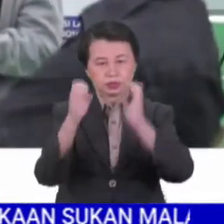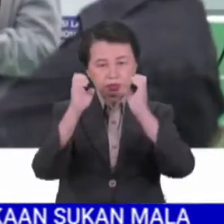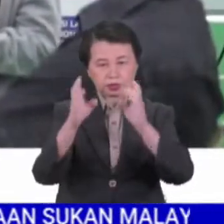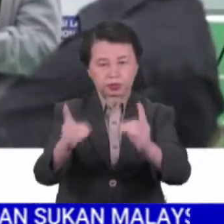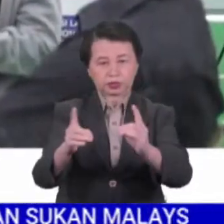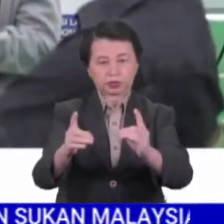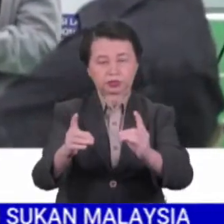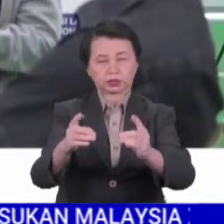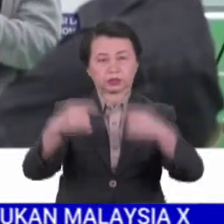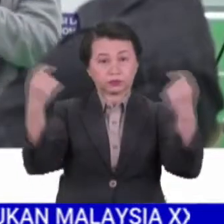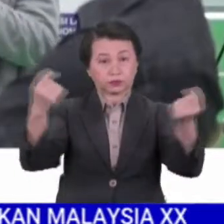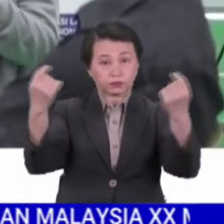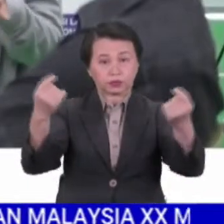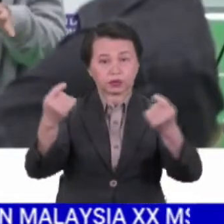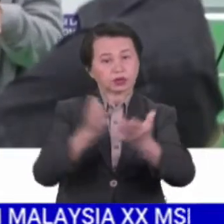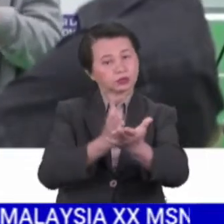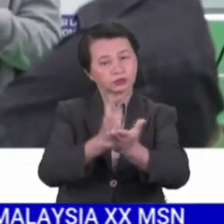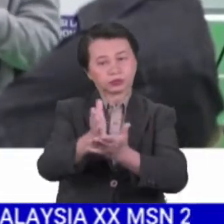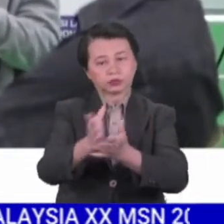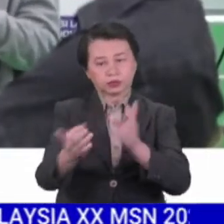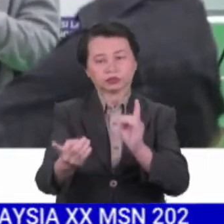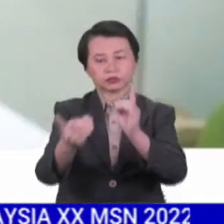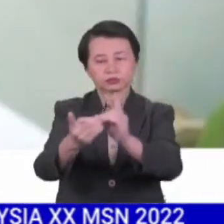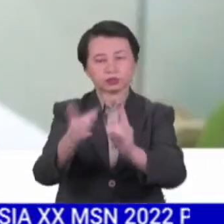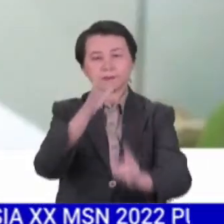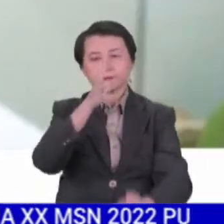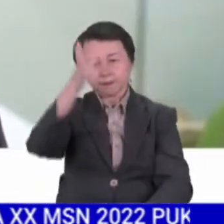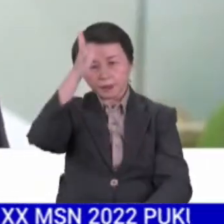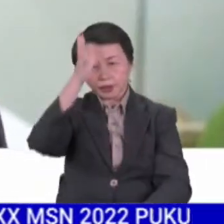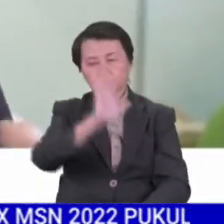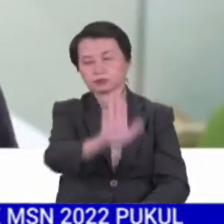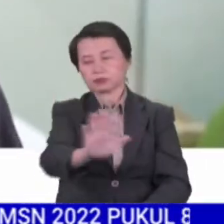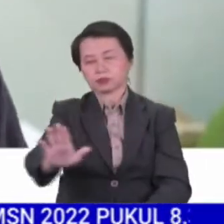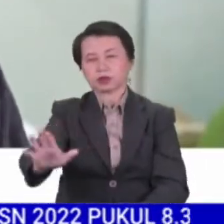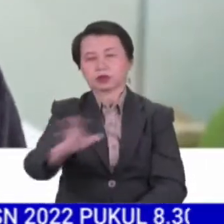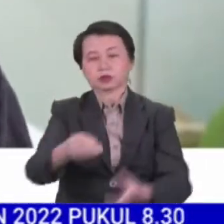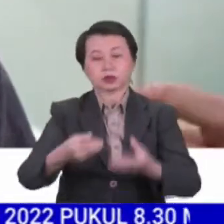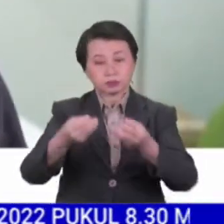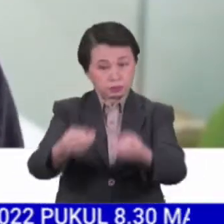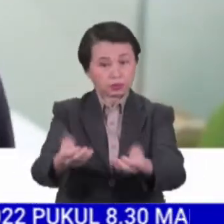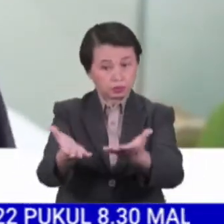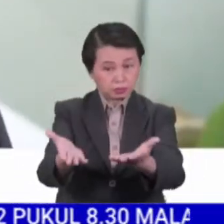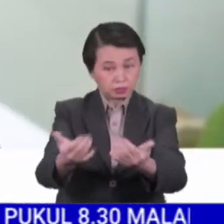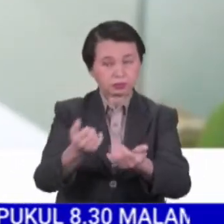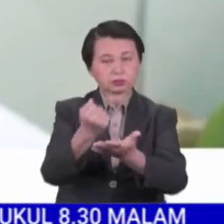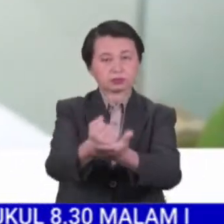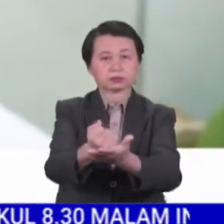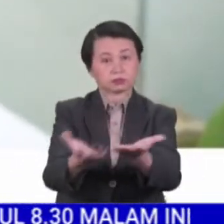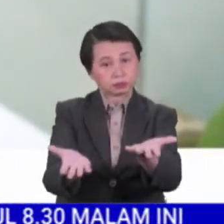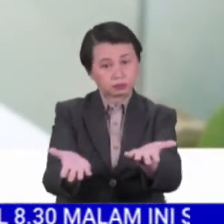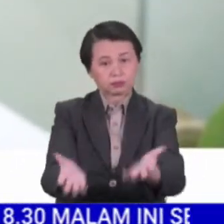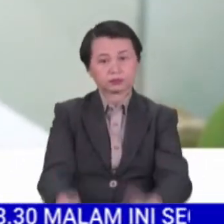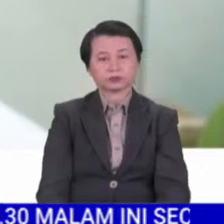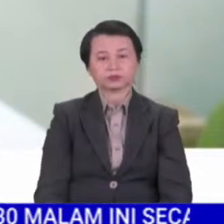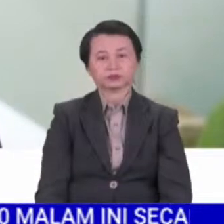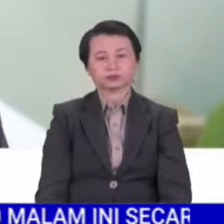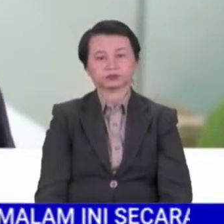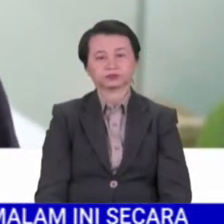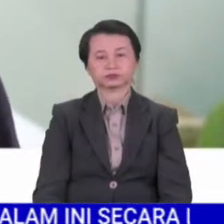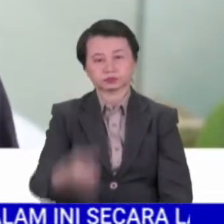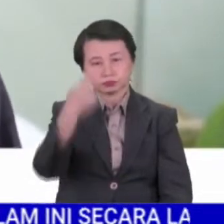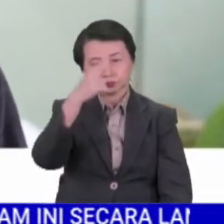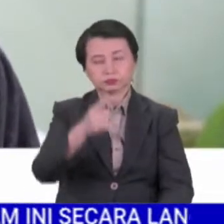fair ini, tetapi terus berjumpa ibu bapa dan mereka sendiri dan menawarkan on the spot untuk kursus-kursus